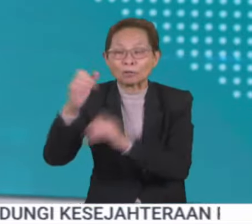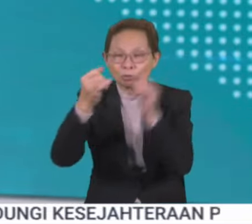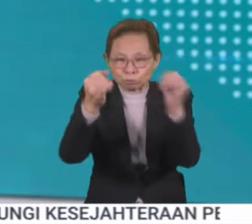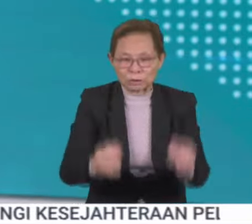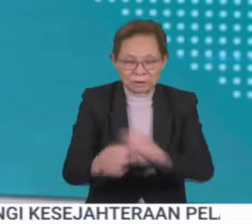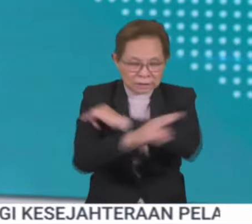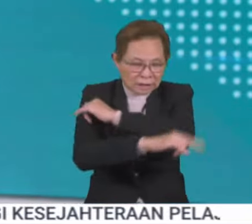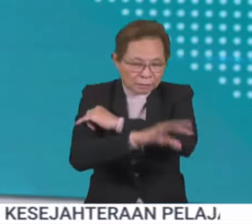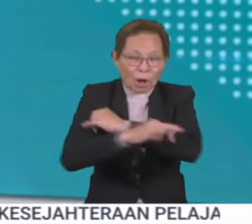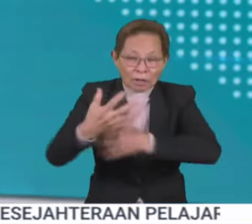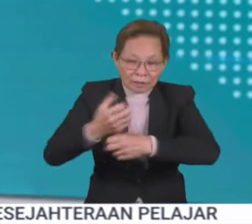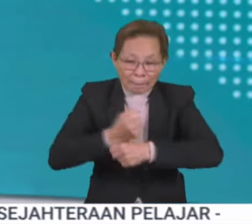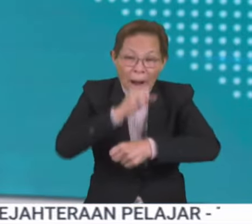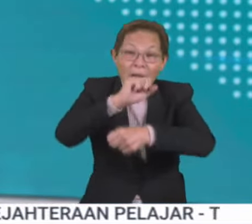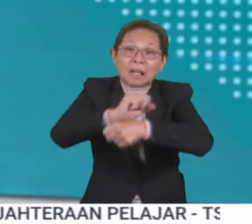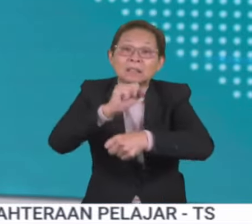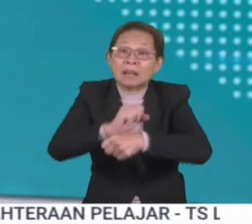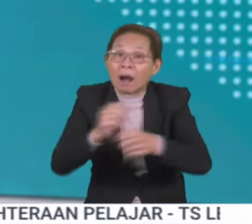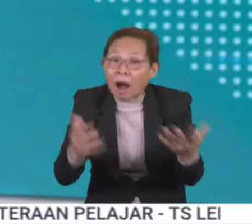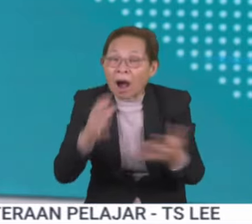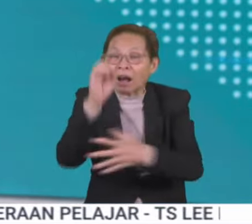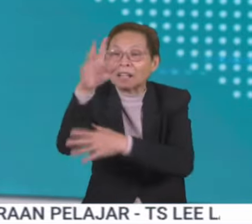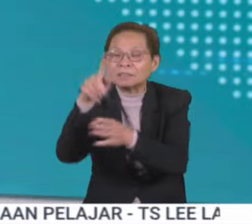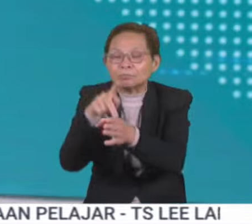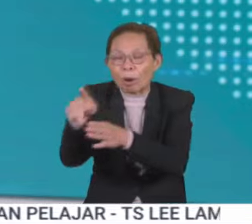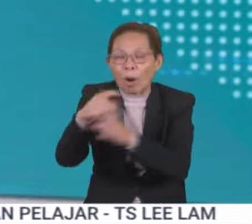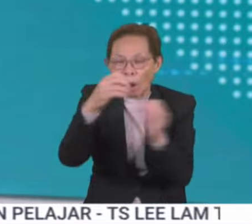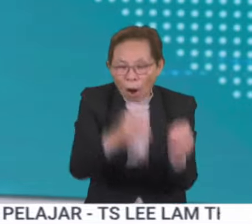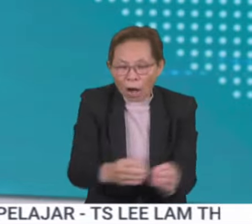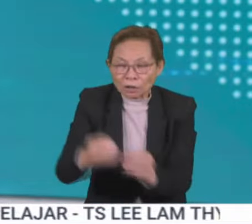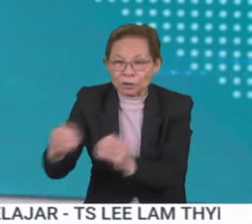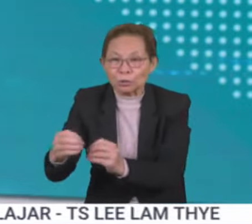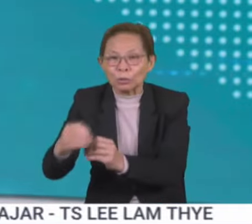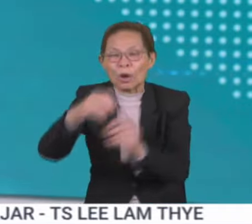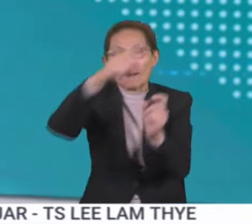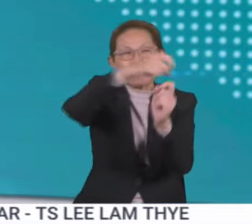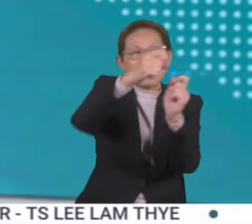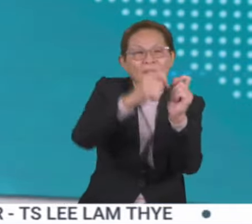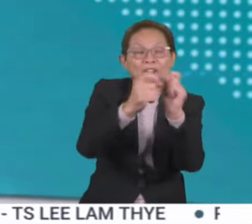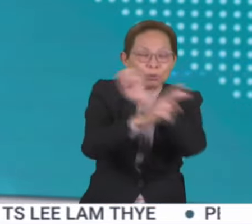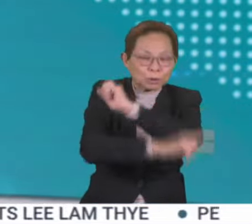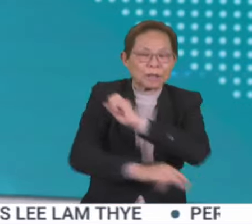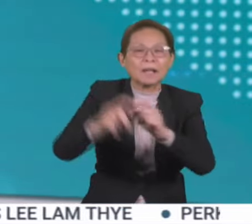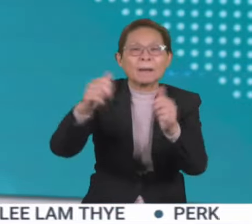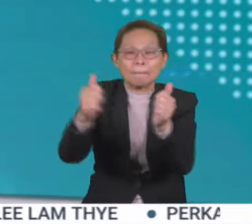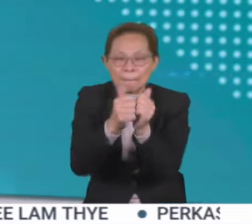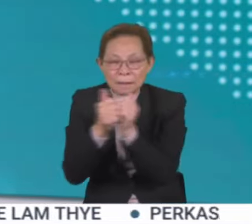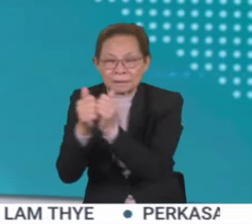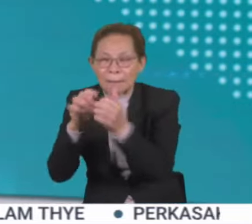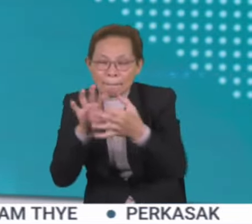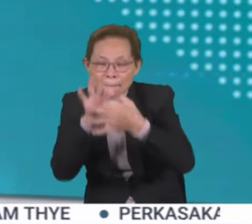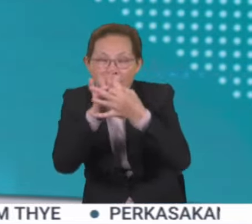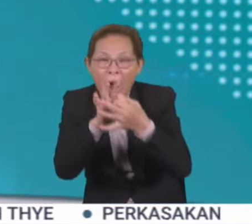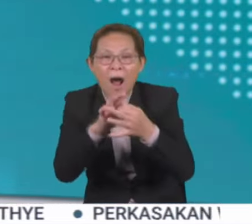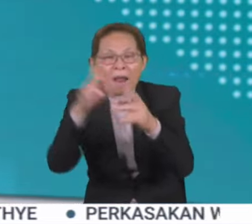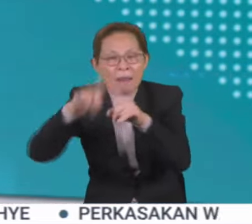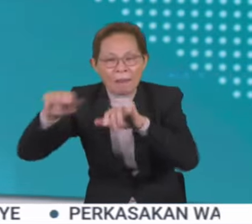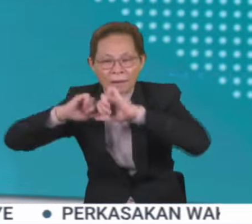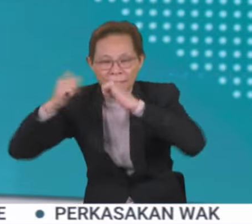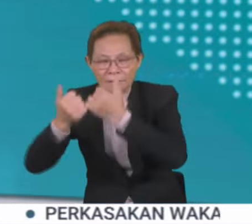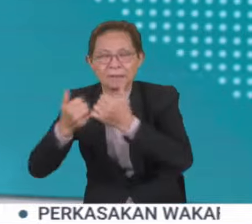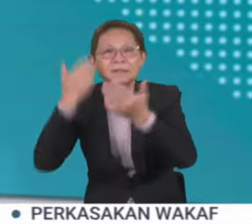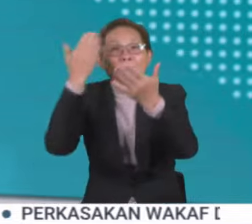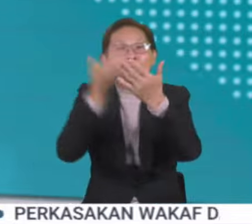negeri mendapat pekerjaan menerusi evel kerjaya anjuran perkeso Negeri bersama pelbagai agensi setakat 15 Oktober